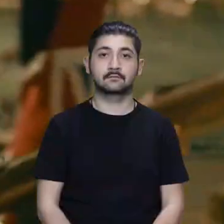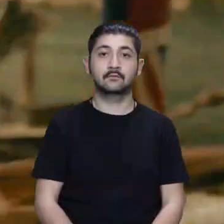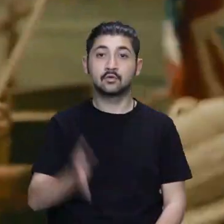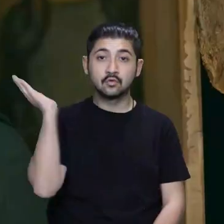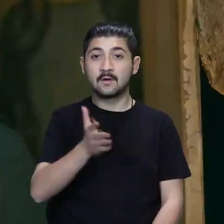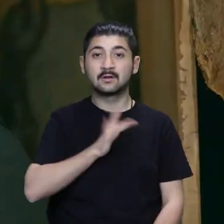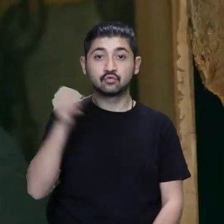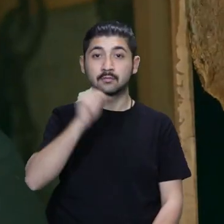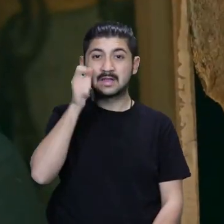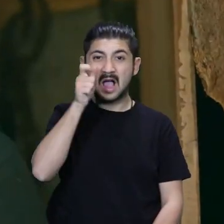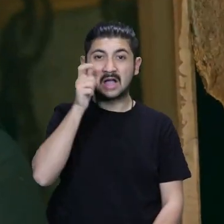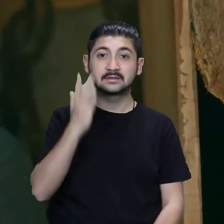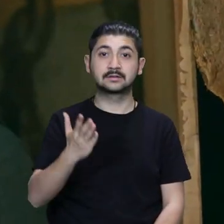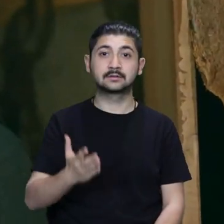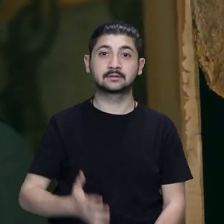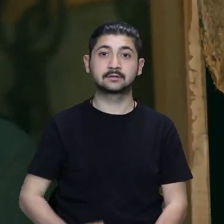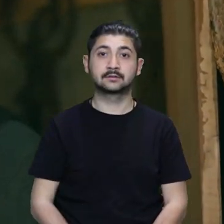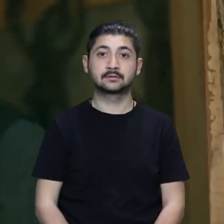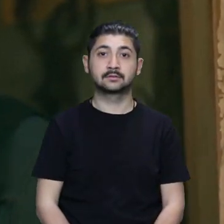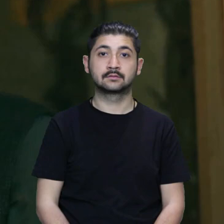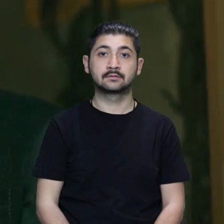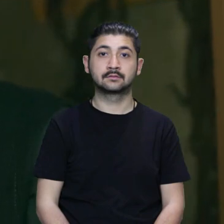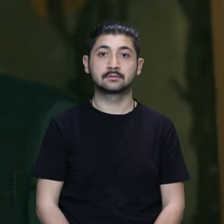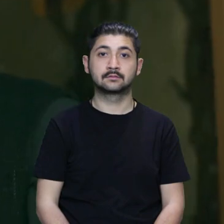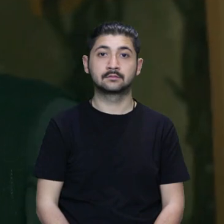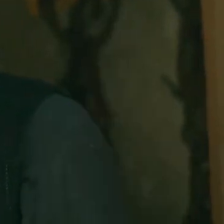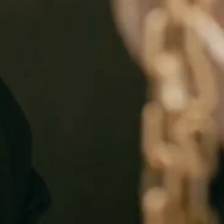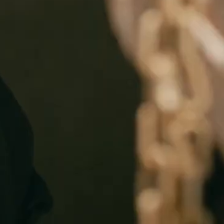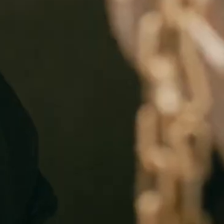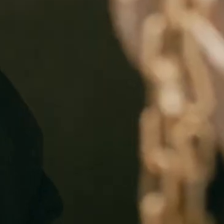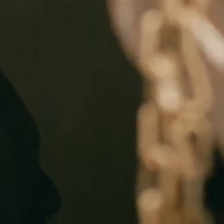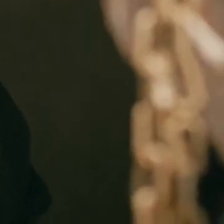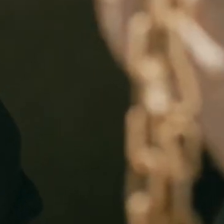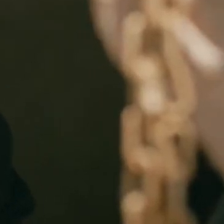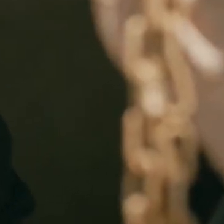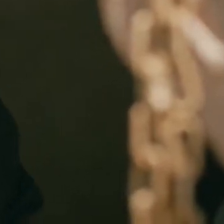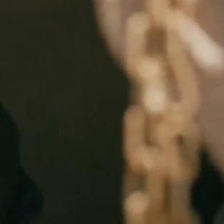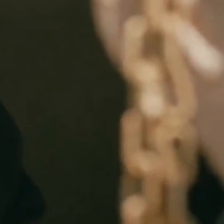Durak! Ali dua okumaya devam ediyor yanında duran Ömer tedirgin.